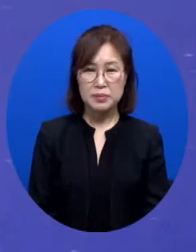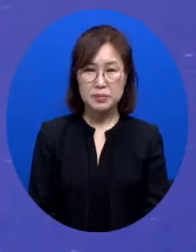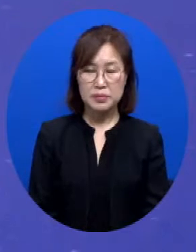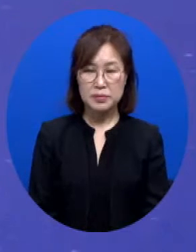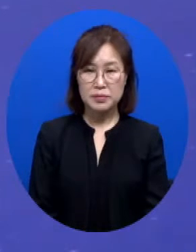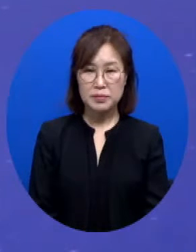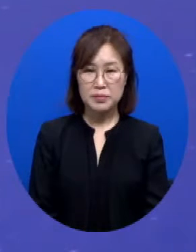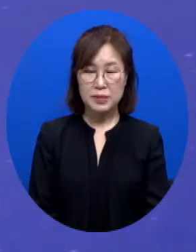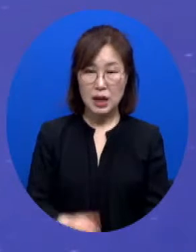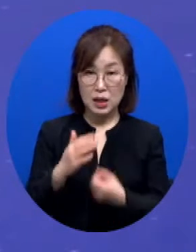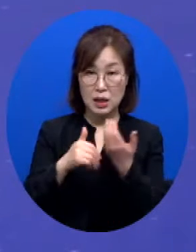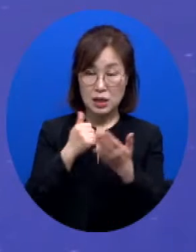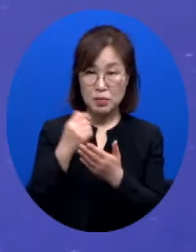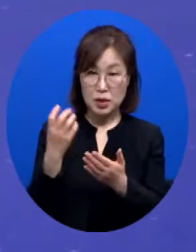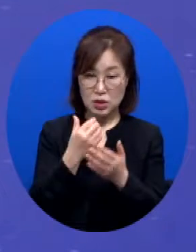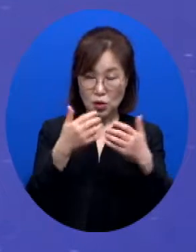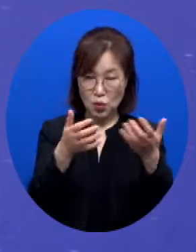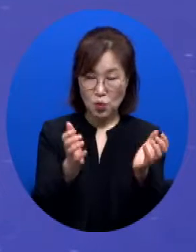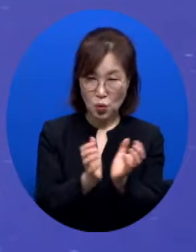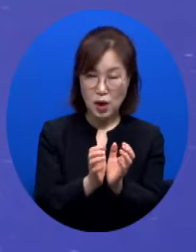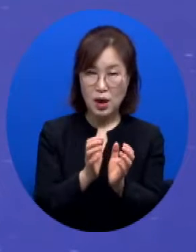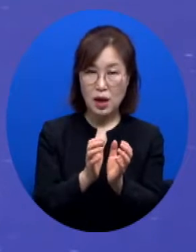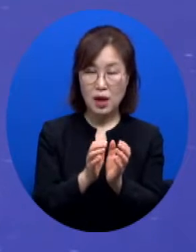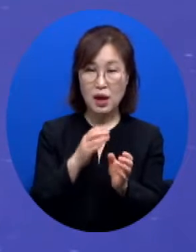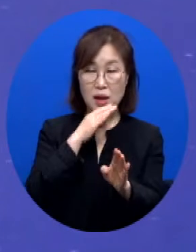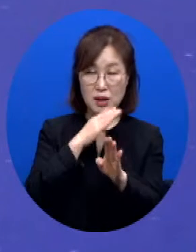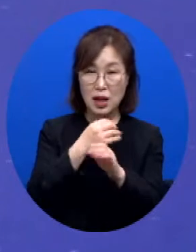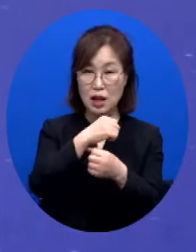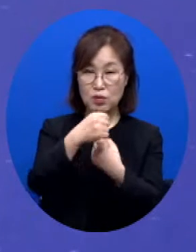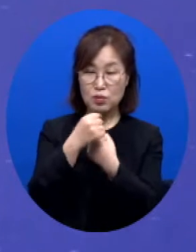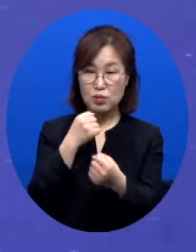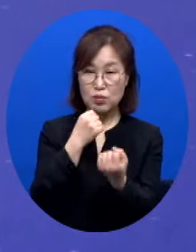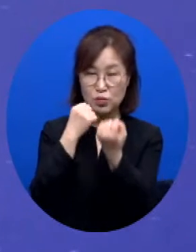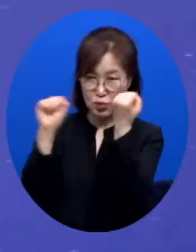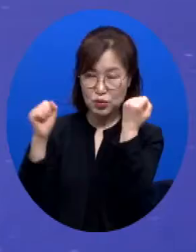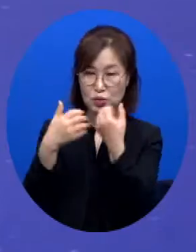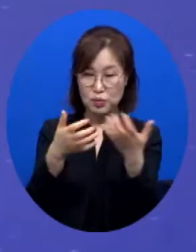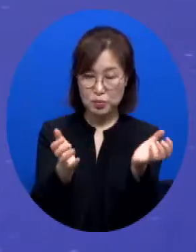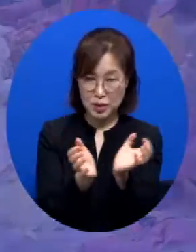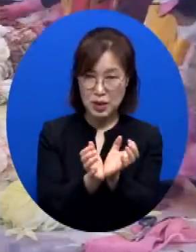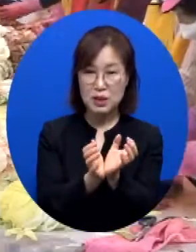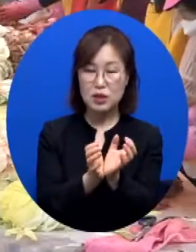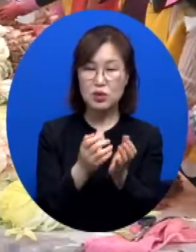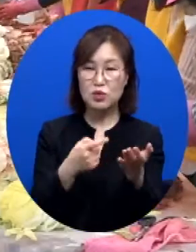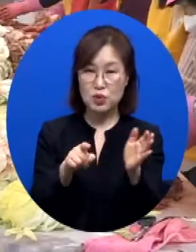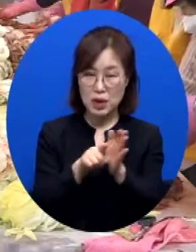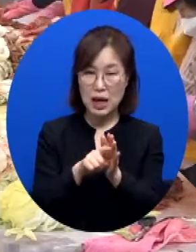기독교 대한 하나님의 성회 가 탈북민 을 위한 사랑의 김장나눔 행사를 열었습니다